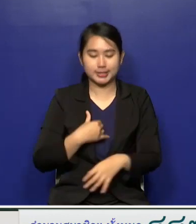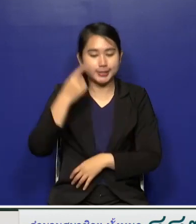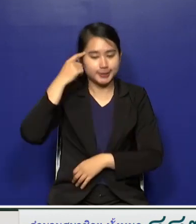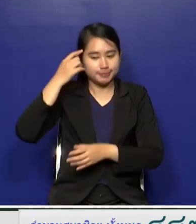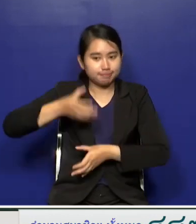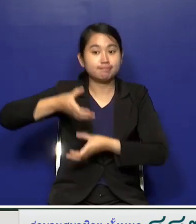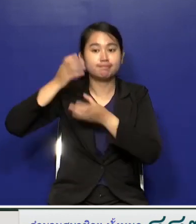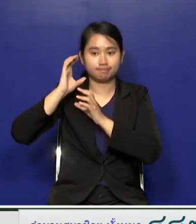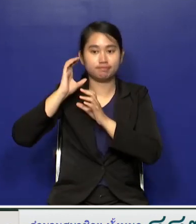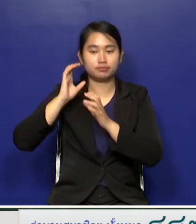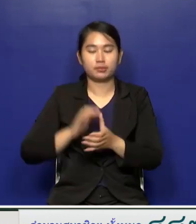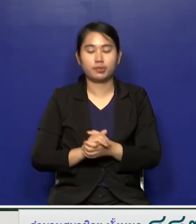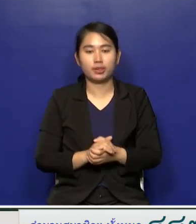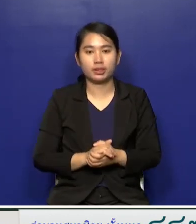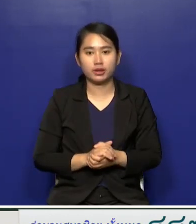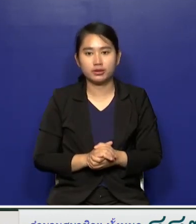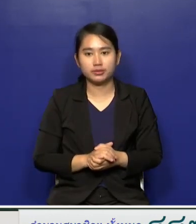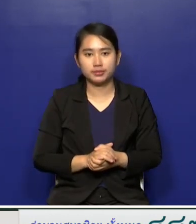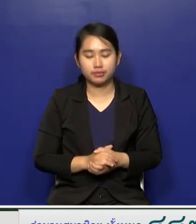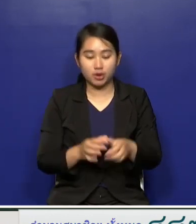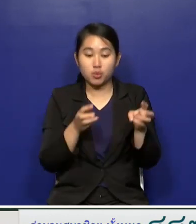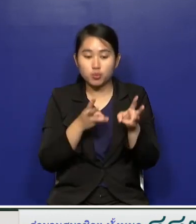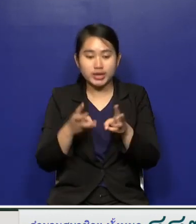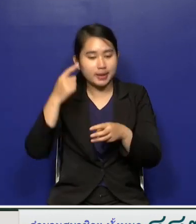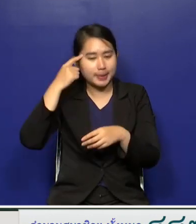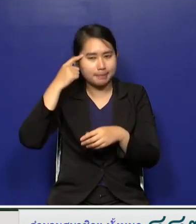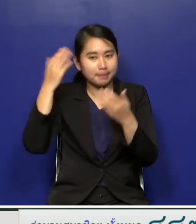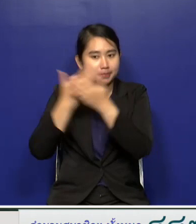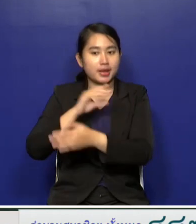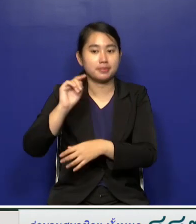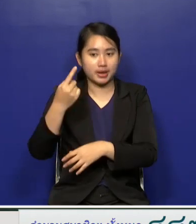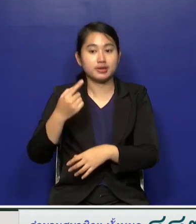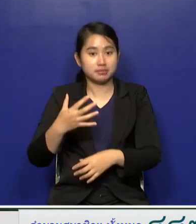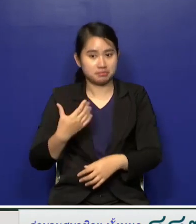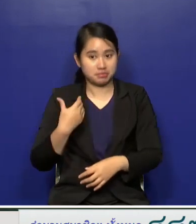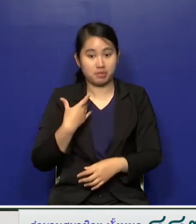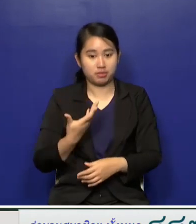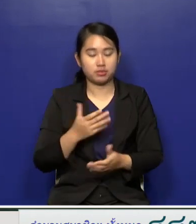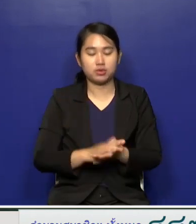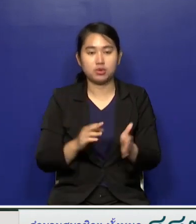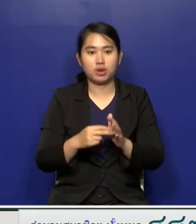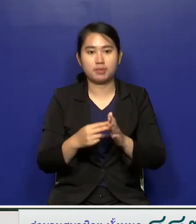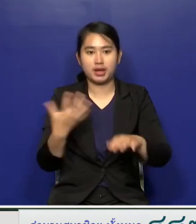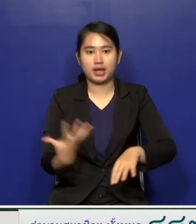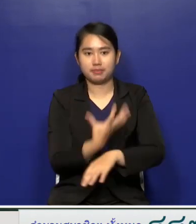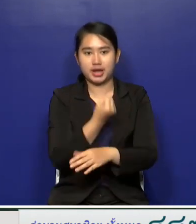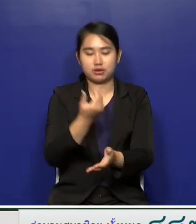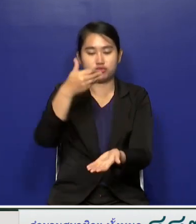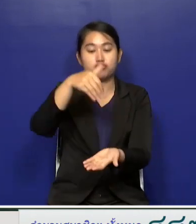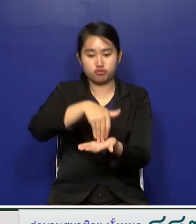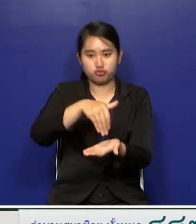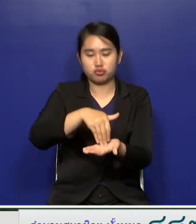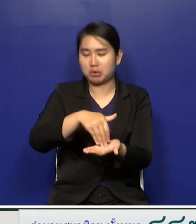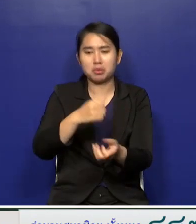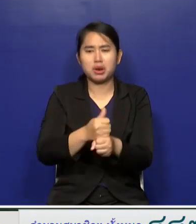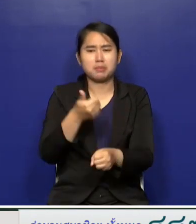าเราจะเปลี่ยนวิธีคิดใหม่ว่าการรวมศูนย์อำนาจเป็นไปไม่